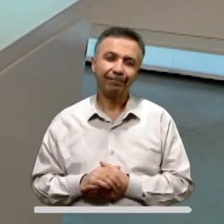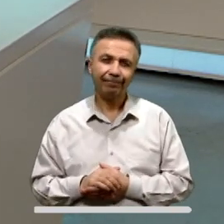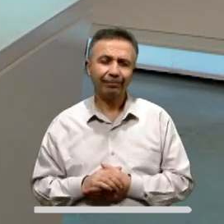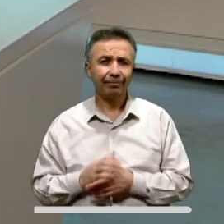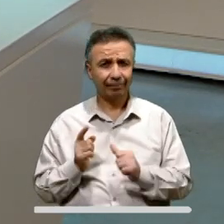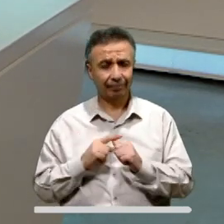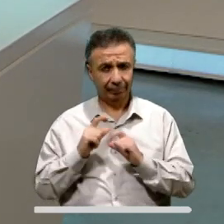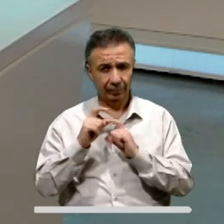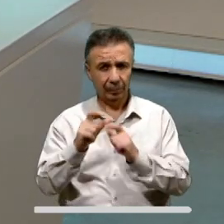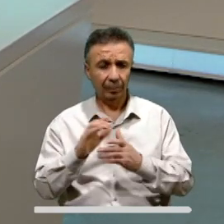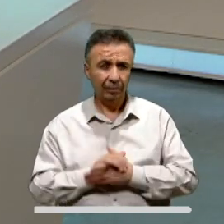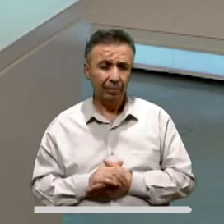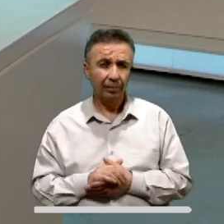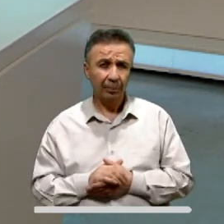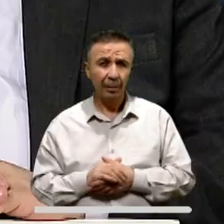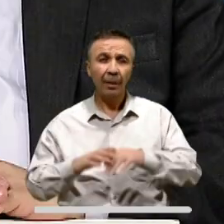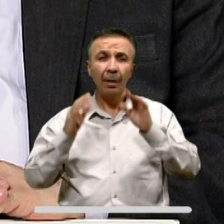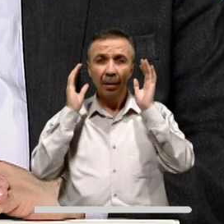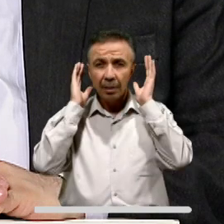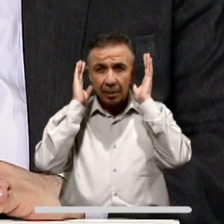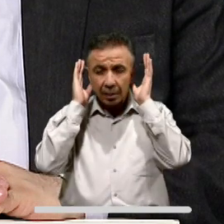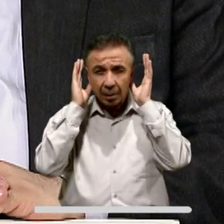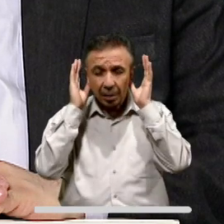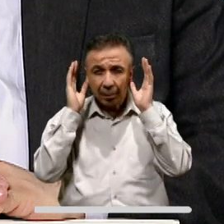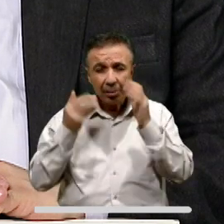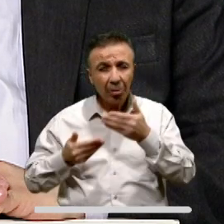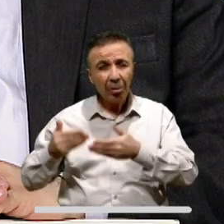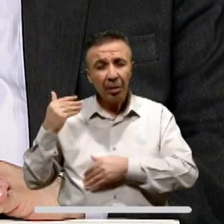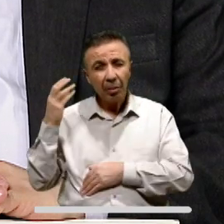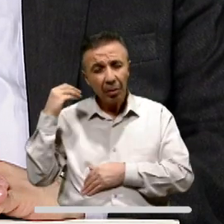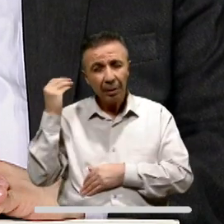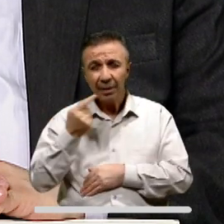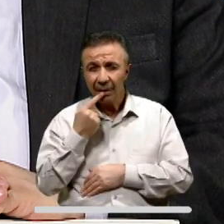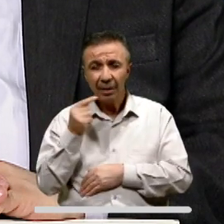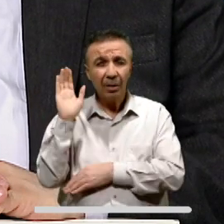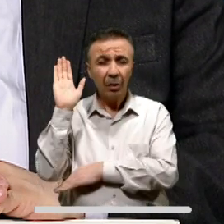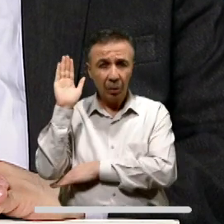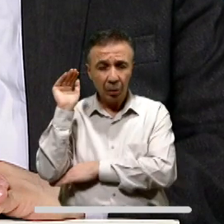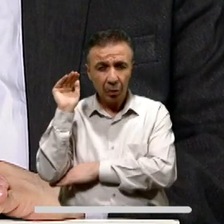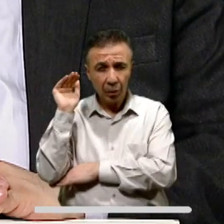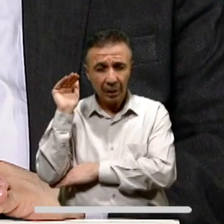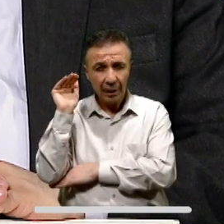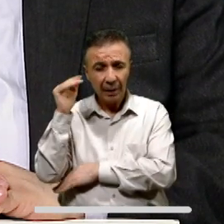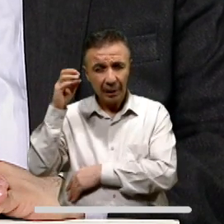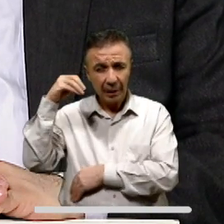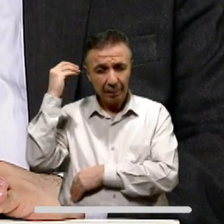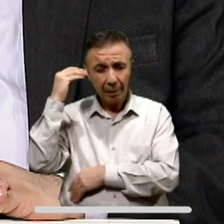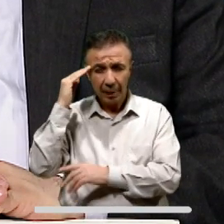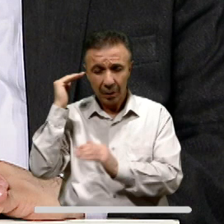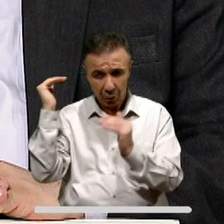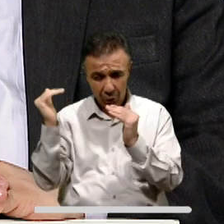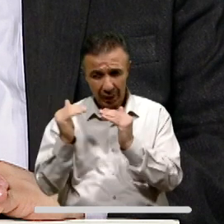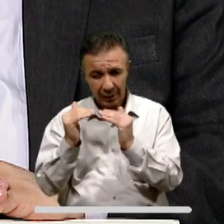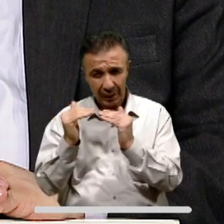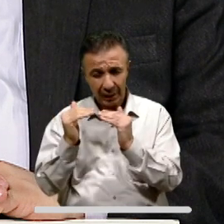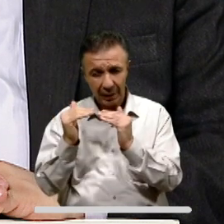sorum, namazda hani geçen hocamız dedi ki rükuda cemaati yakalarsak yetişmiş oluruz. Hı. Bu